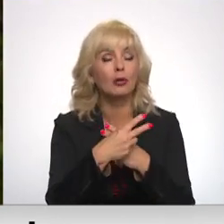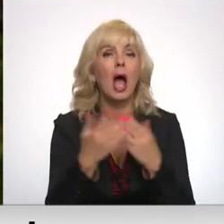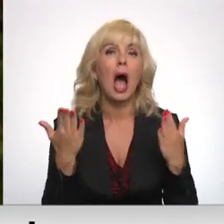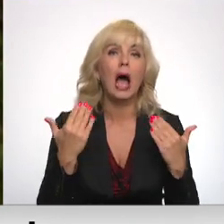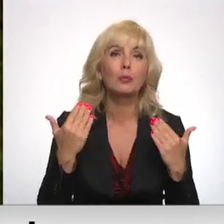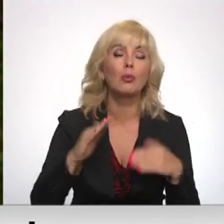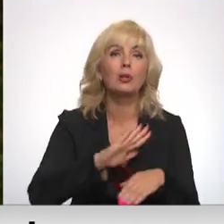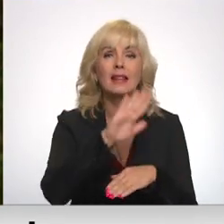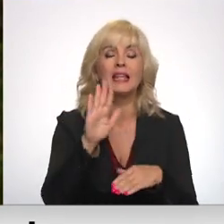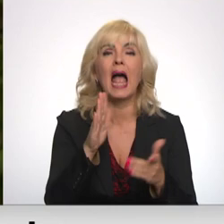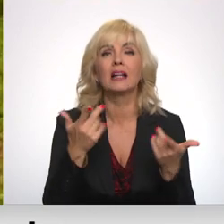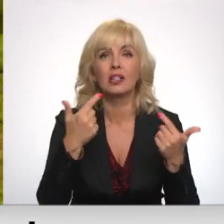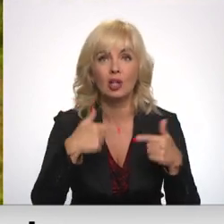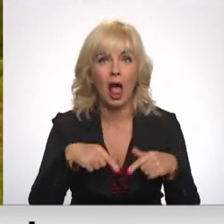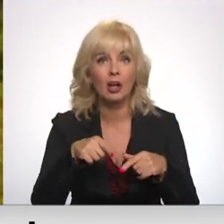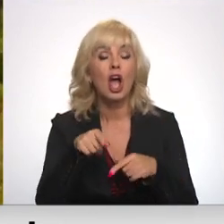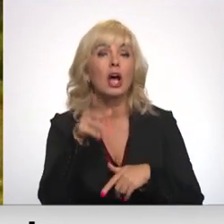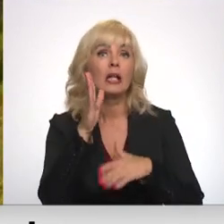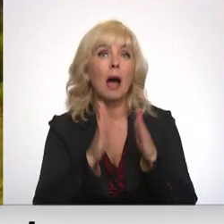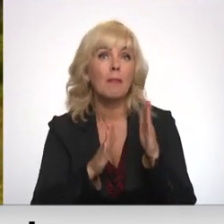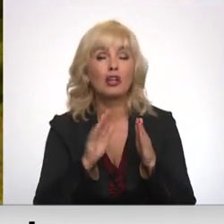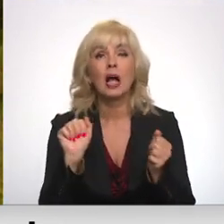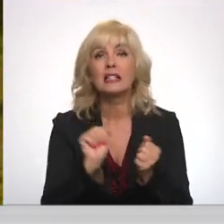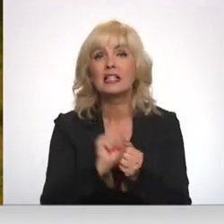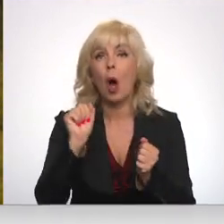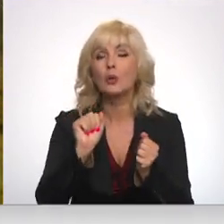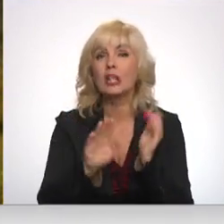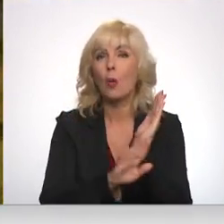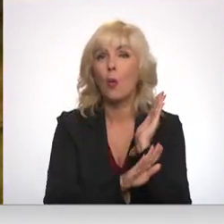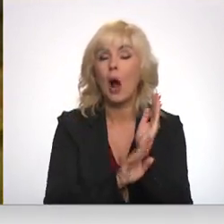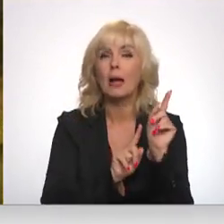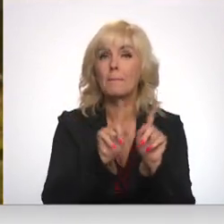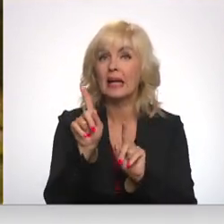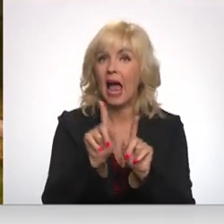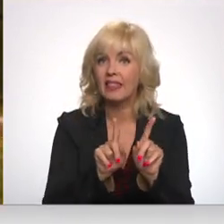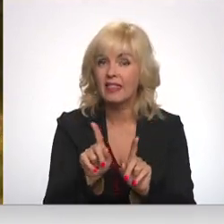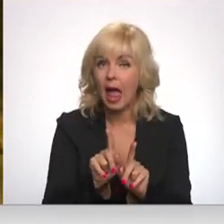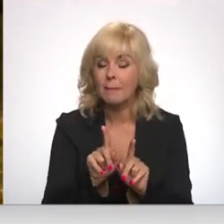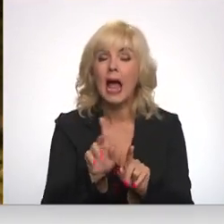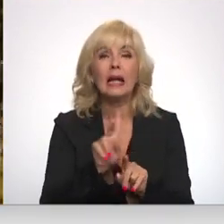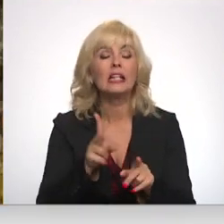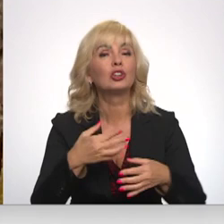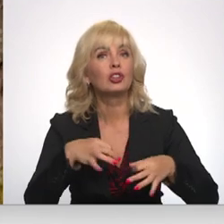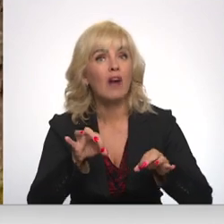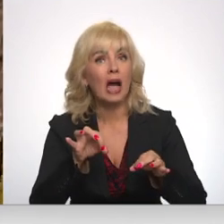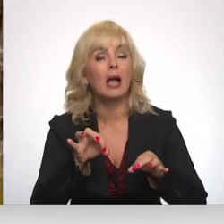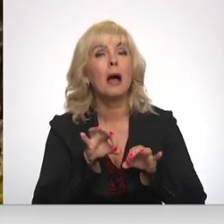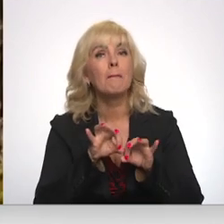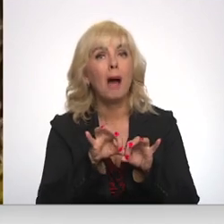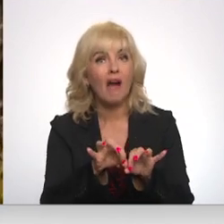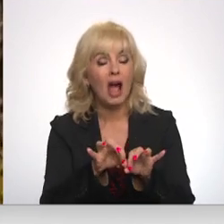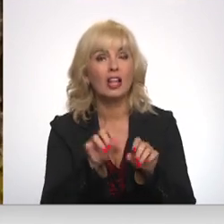laikā. Tādi priežu meži ar šādām nokaltušām priedēm, viņiem ir ārkārtīgi svarīgi. Turklāt viņš pavadīs